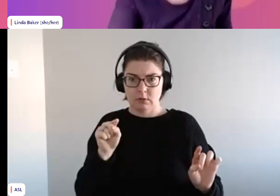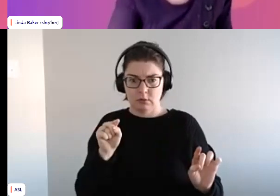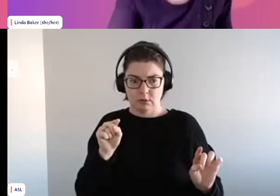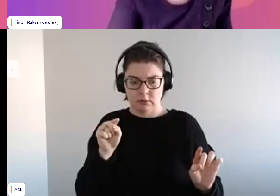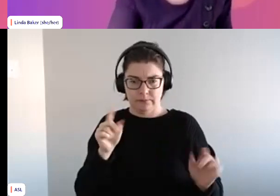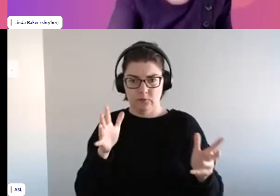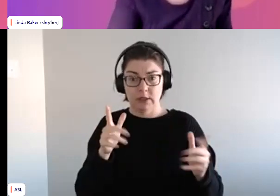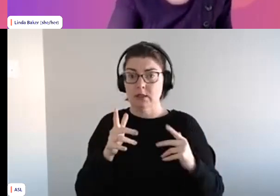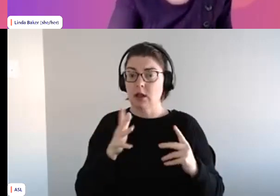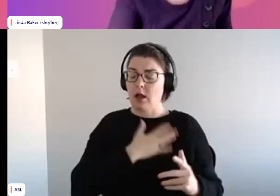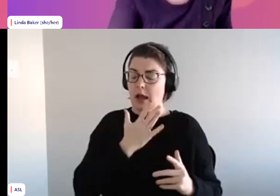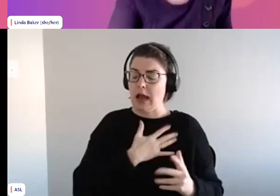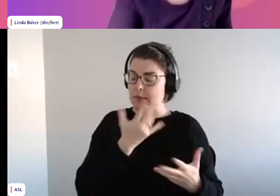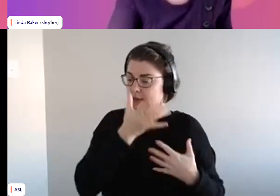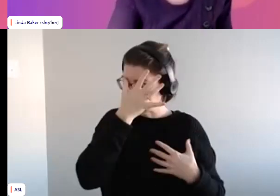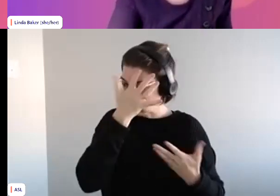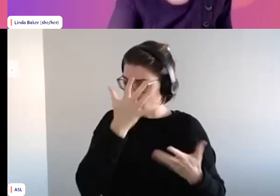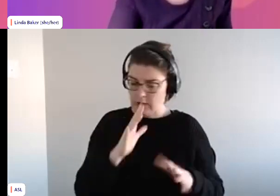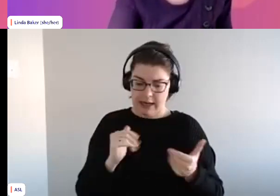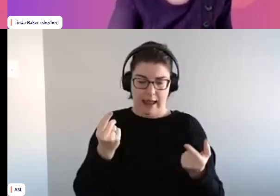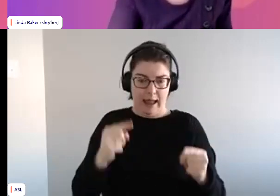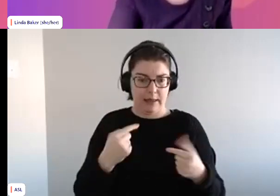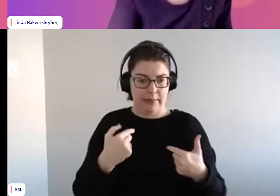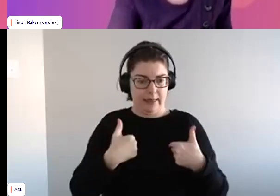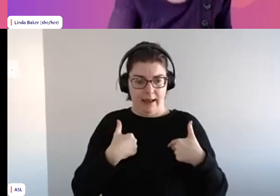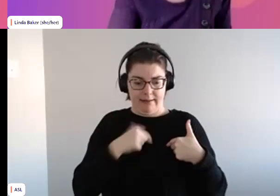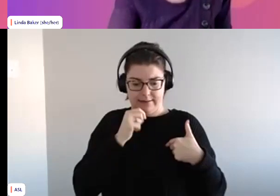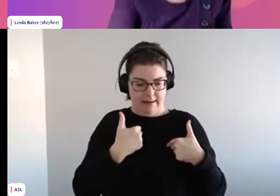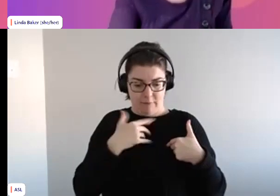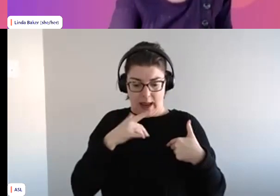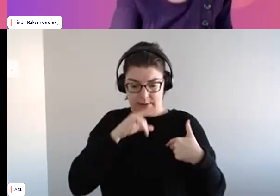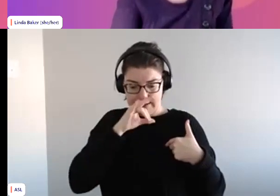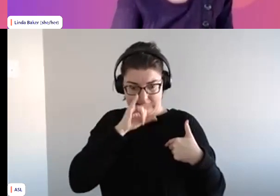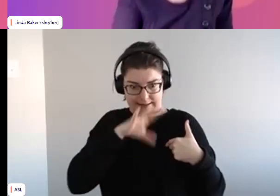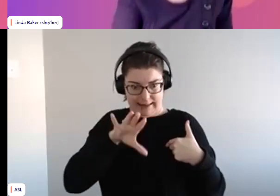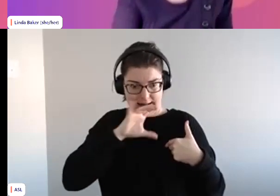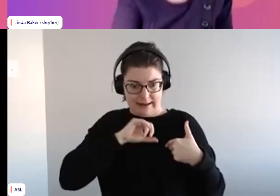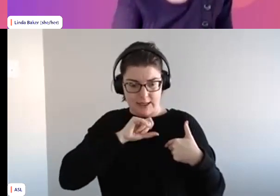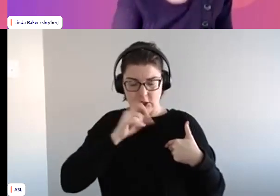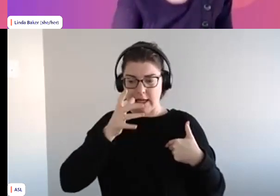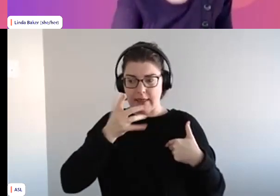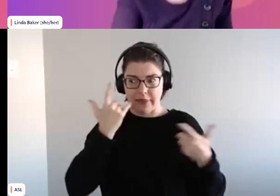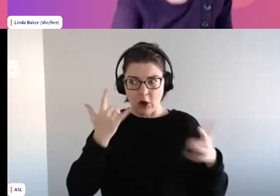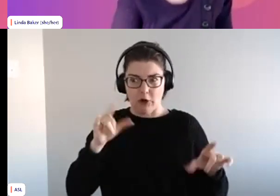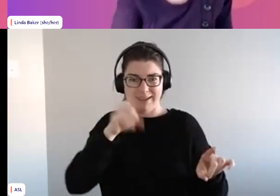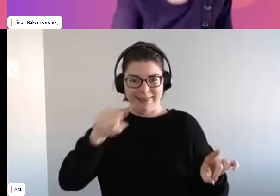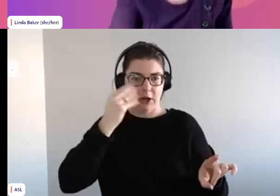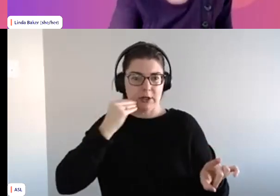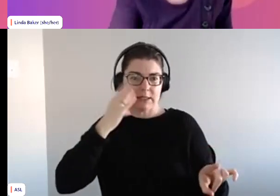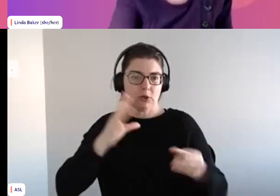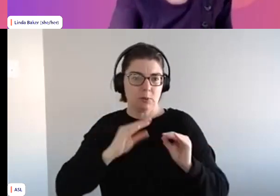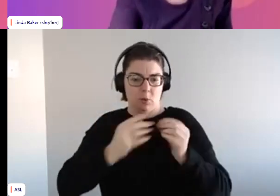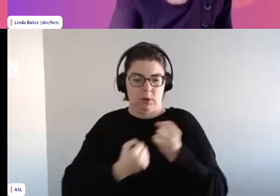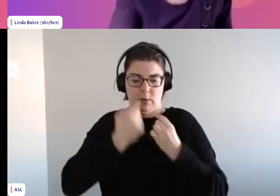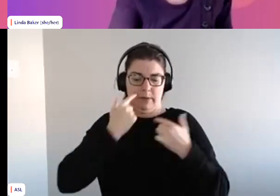victimes de maltraitance à la maison alors moi ce sont des choses que je vois qui n'étaient pas là quand j'étais à l'école je pense que c'est